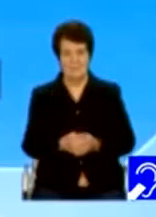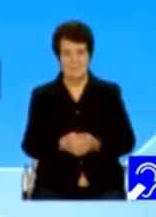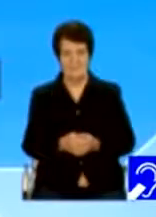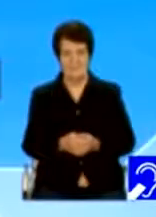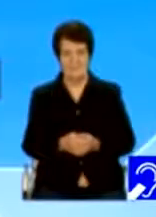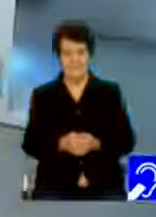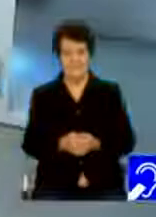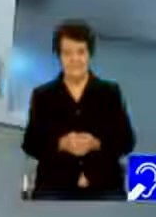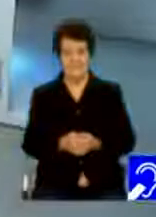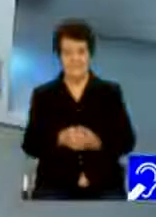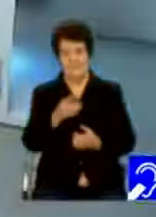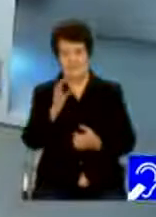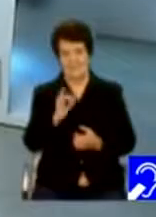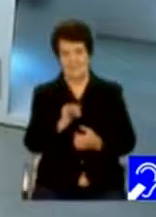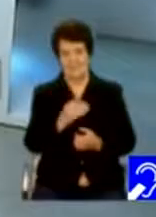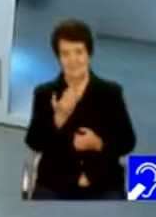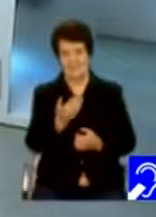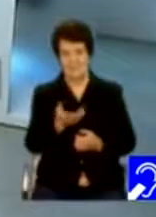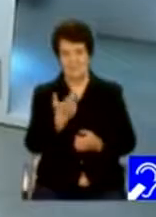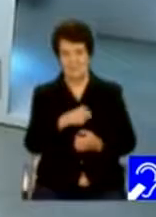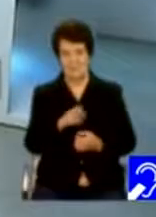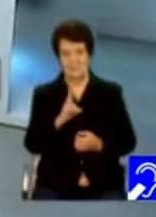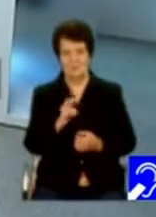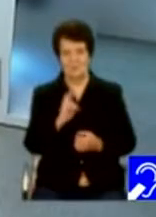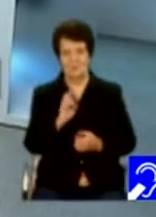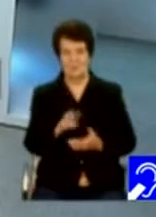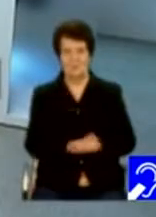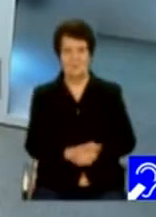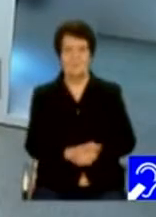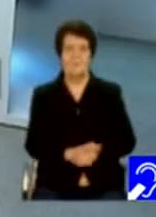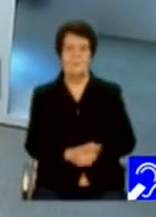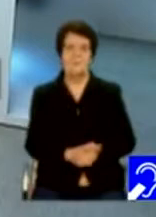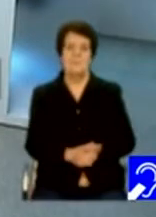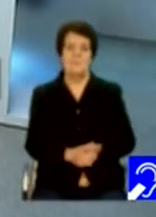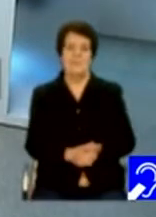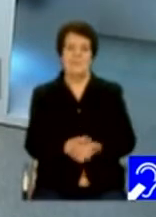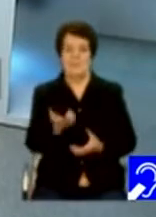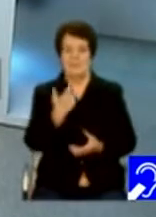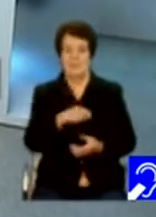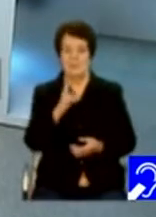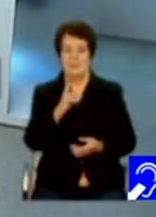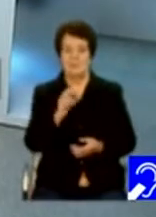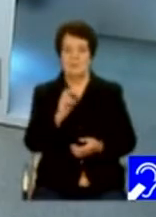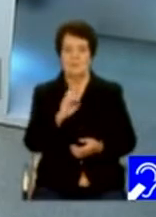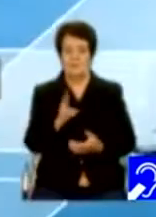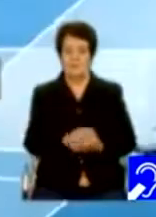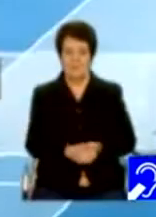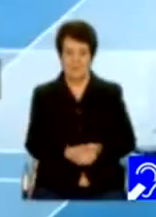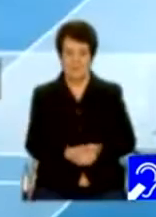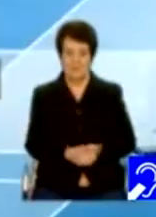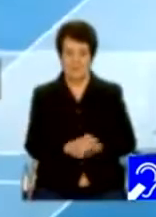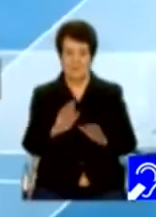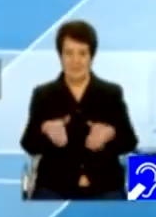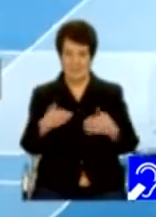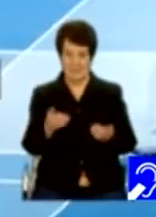Domnul Costiuc în rolul său. N-am început-o eu. Haideți să vedem, domnul Costiuc, începem prezentarea scurtă pentru candidat